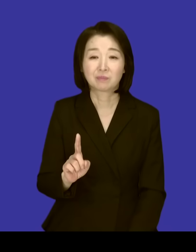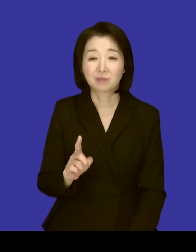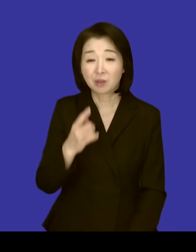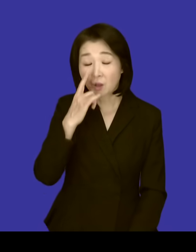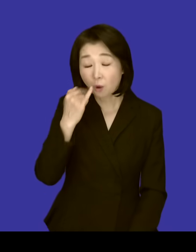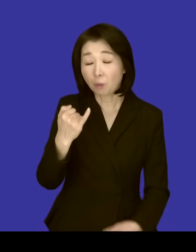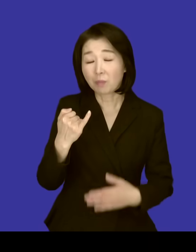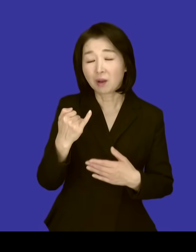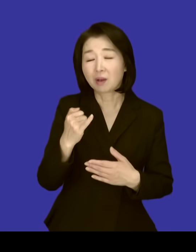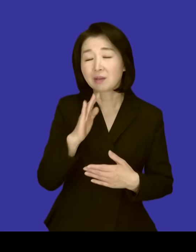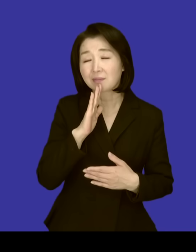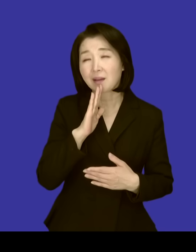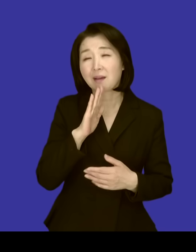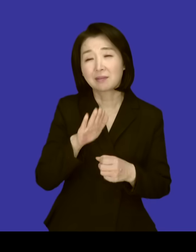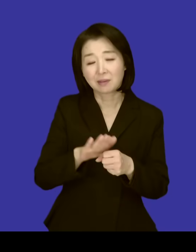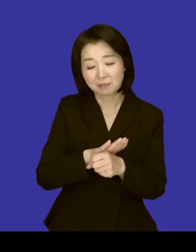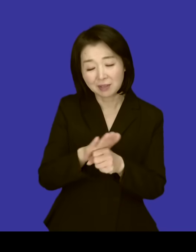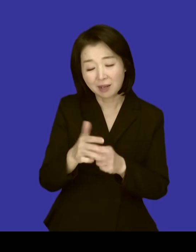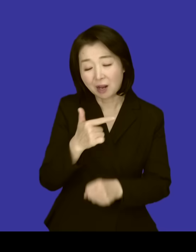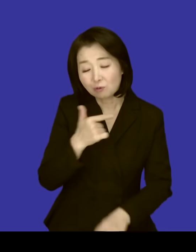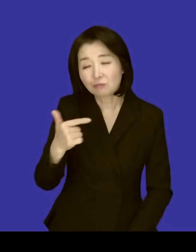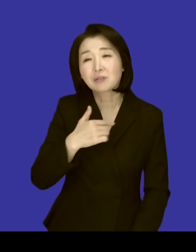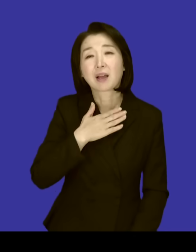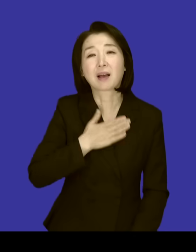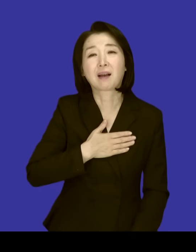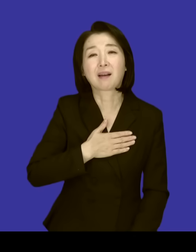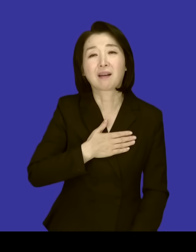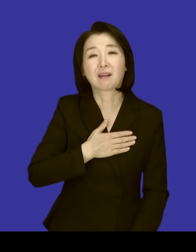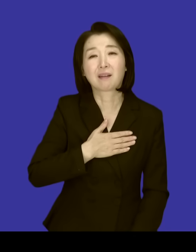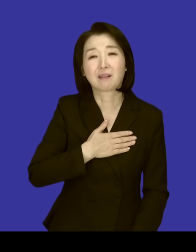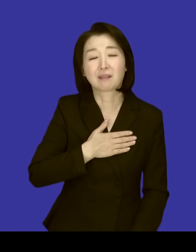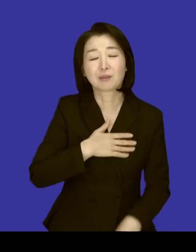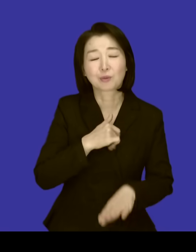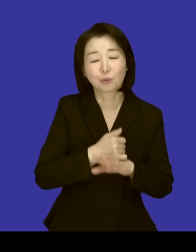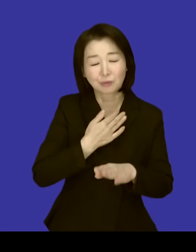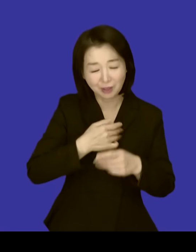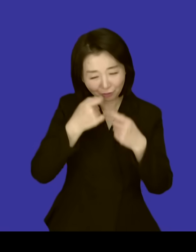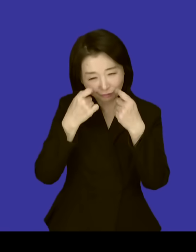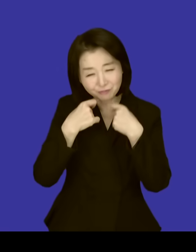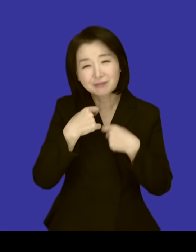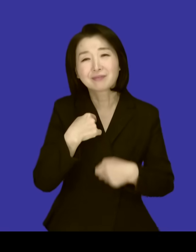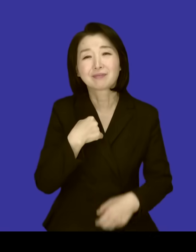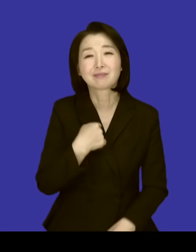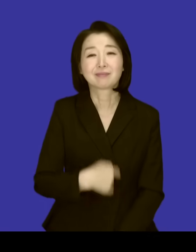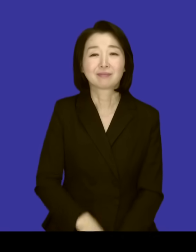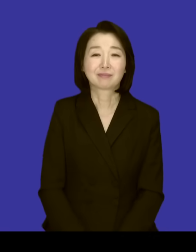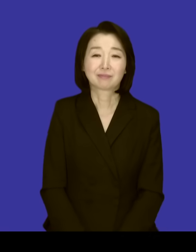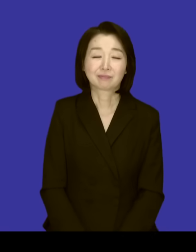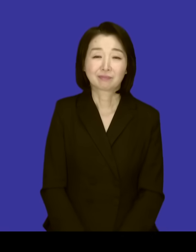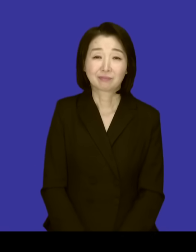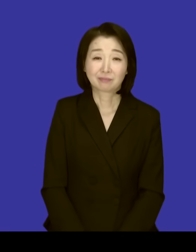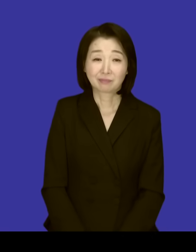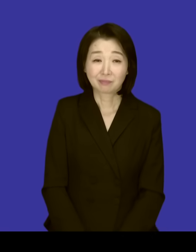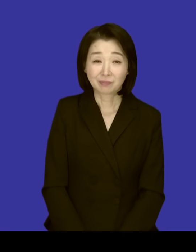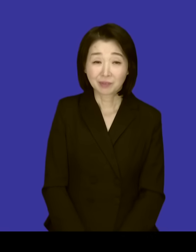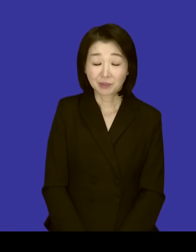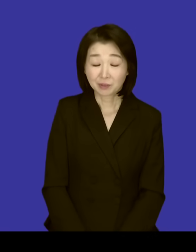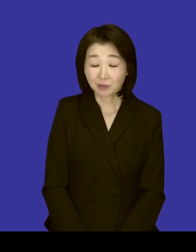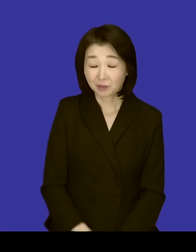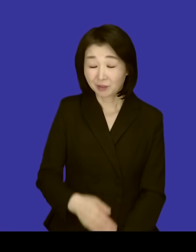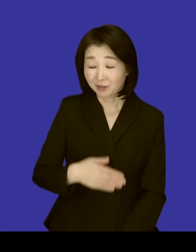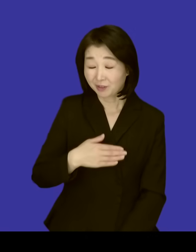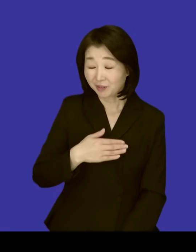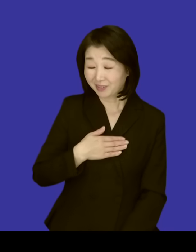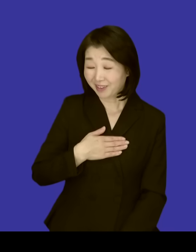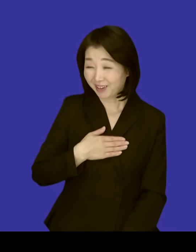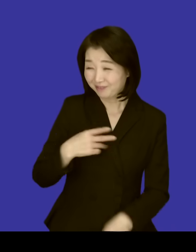엄마가 나를 엄청나게 사랑하시는구나라는 거를 보면서 펑펑 울었어요. 그때 앞에서는 그렇게 티를 전혀 하나도 티가 안 안